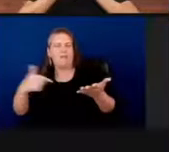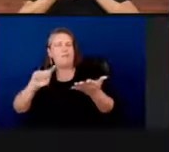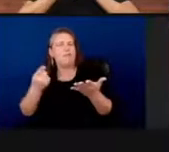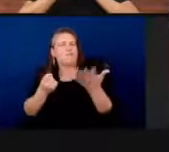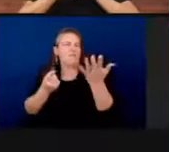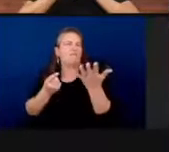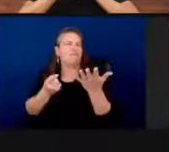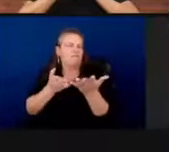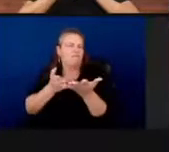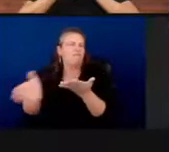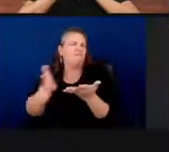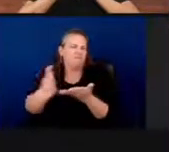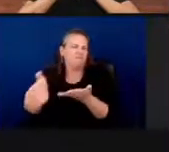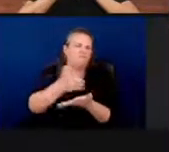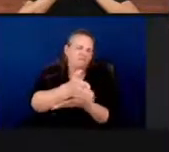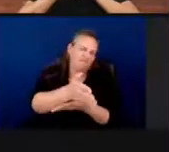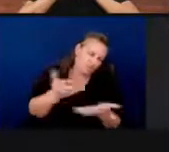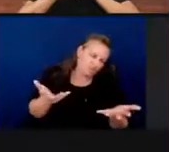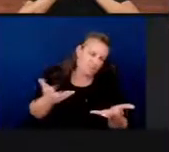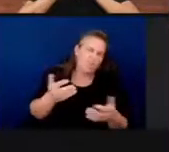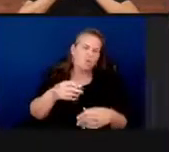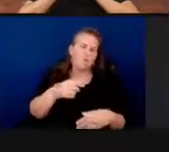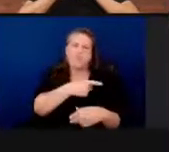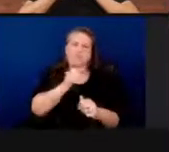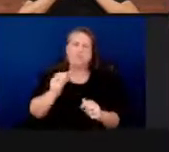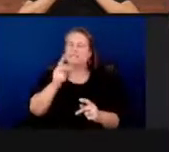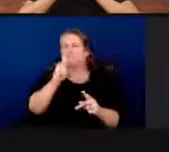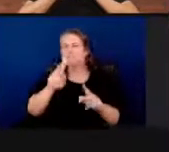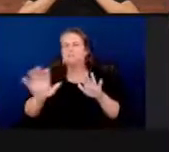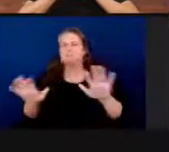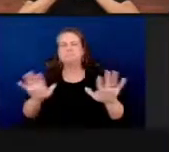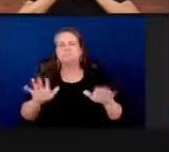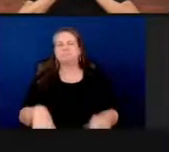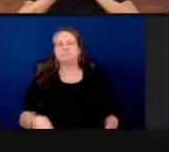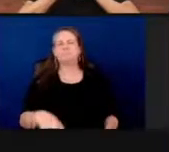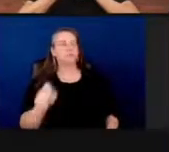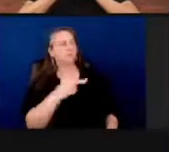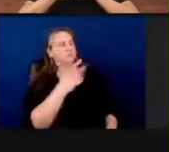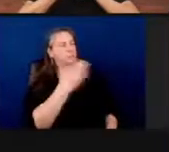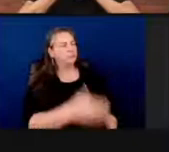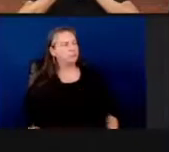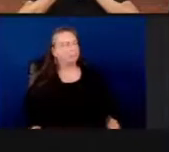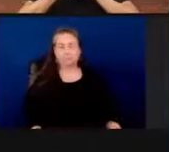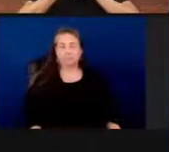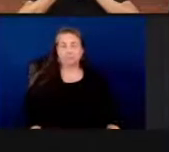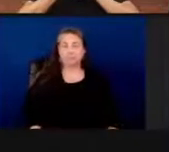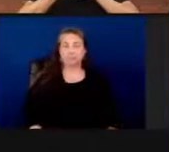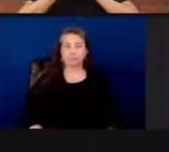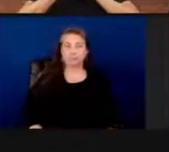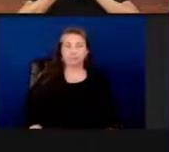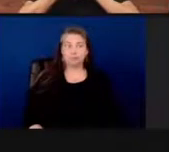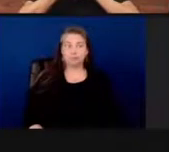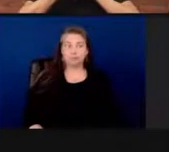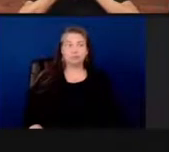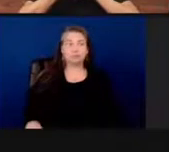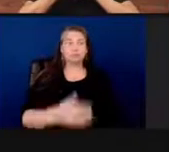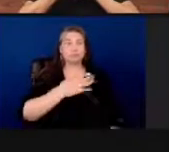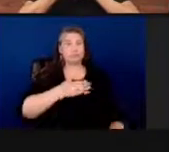Kwa hivyo inamaanisha kuwa iwapo mwanafunzi anabadilisha shule ataweza kuendelea.